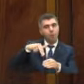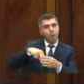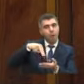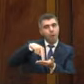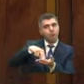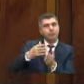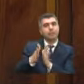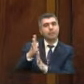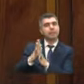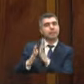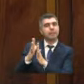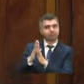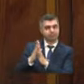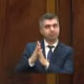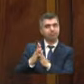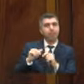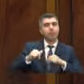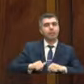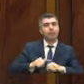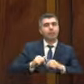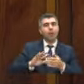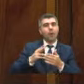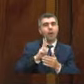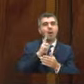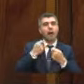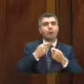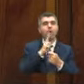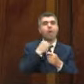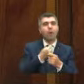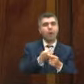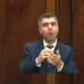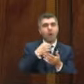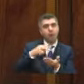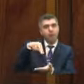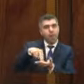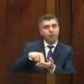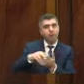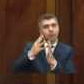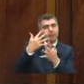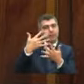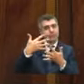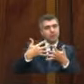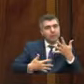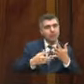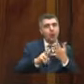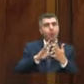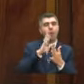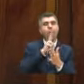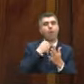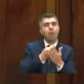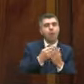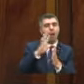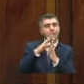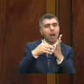لعمل الحكومة النصفية طبقاً لمقتضيات الفصل 101 من الدستور. ويمكن أن نقول أنه في